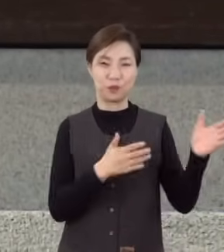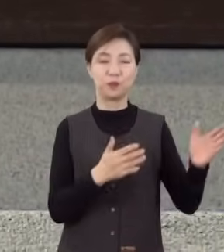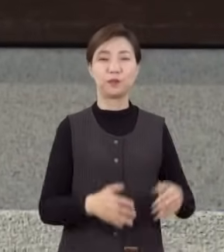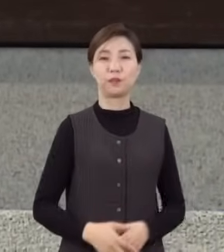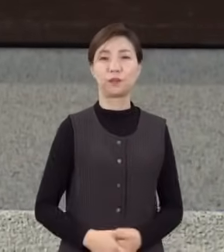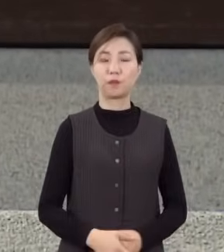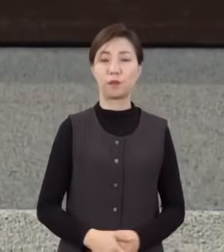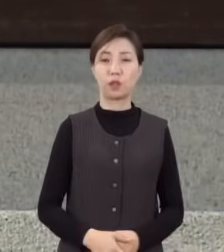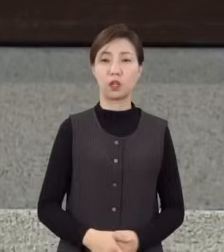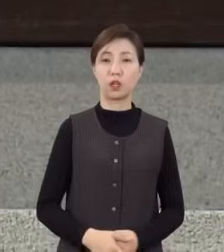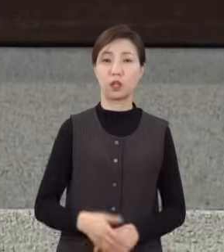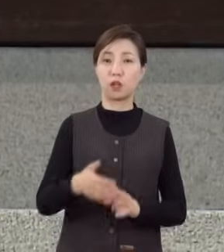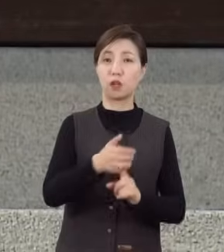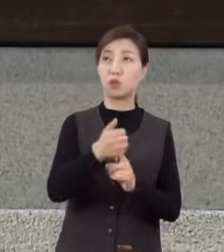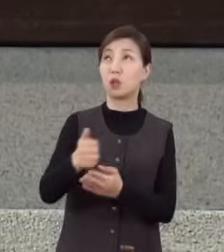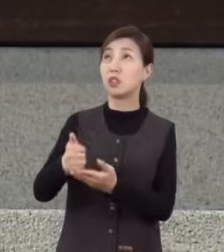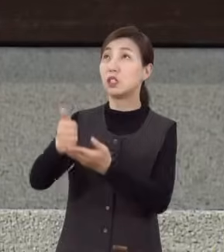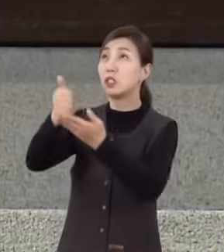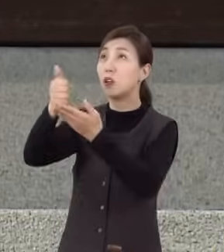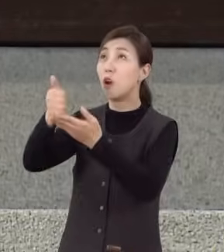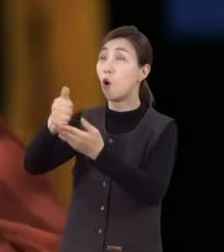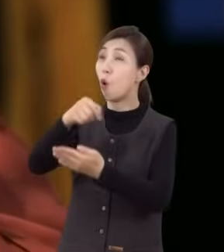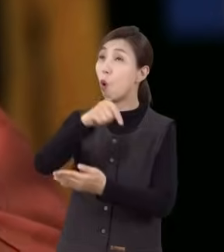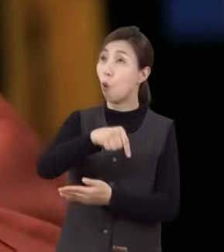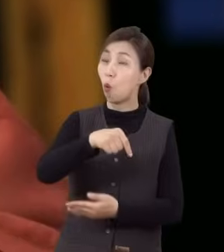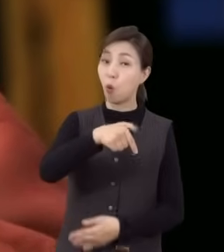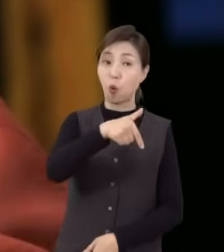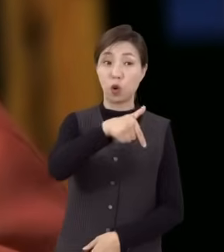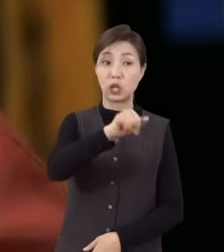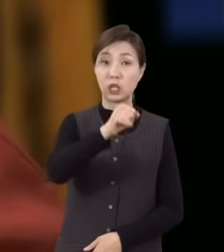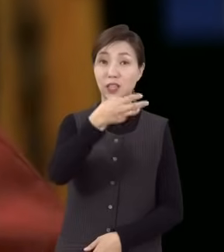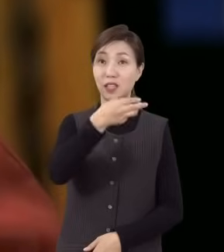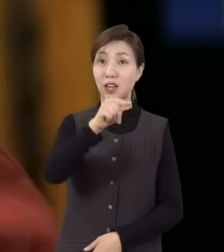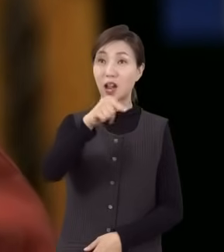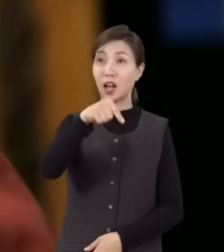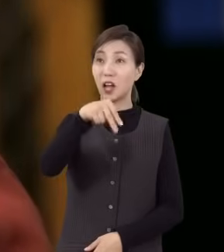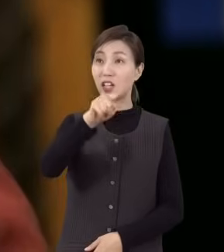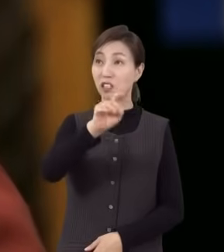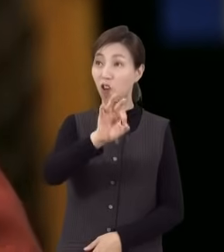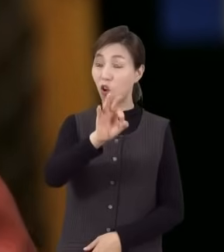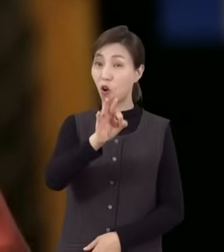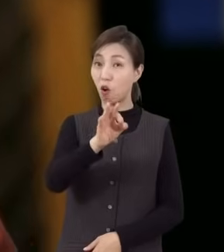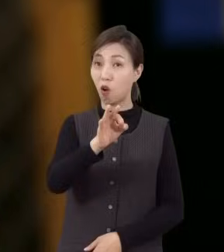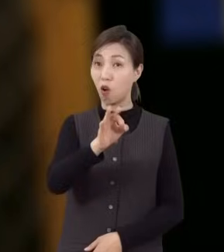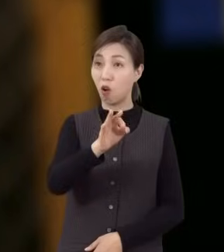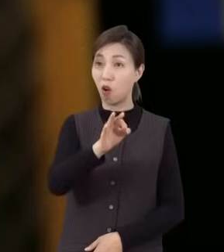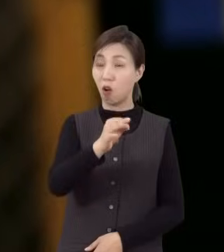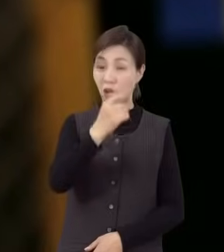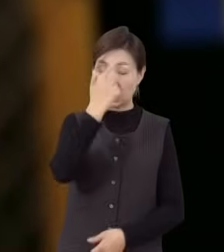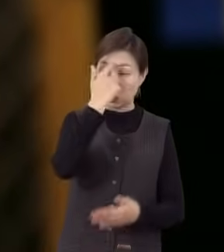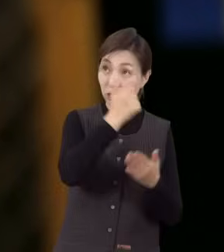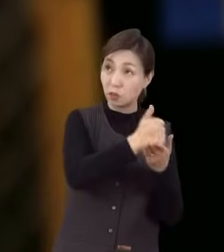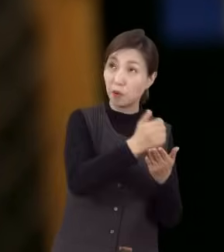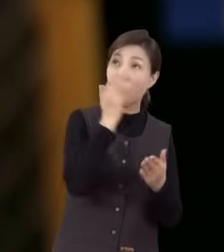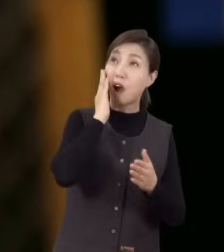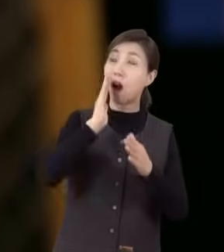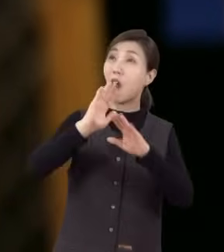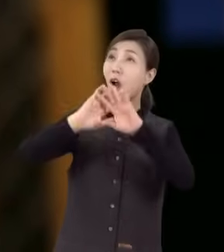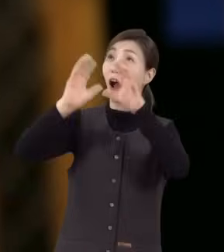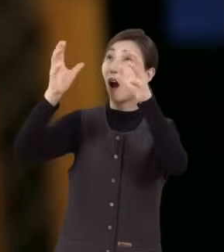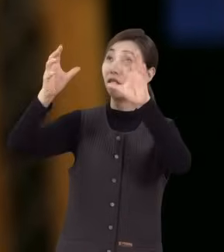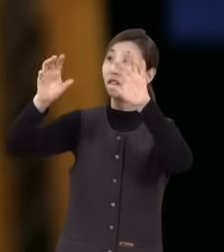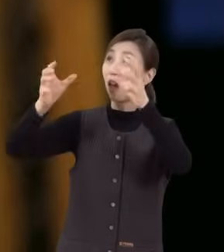저 비라선 스님이 어디에 태어났다고요? 하늘 세계에 태어났느니라. 오,